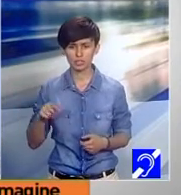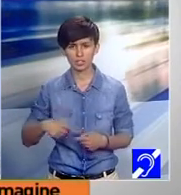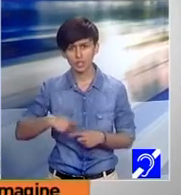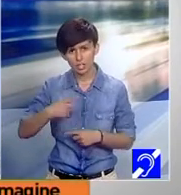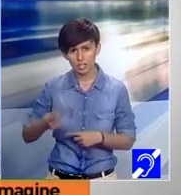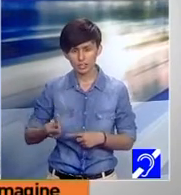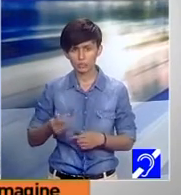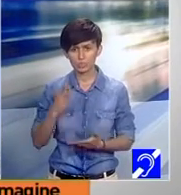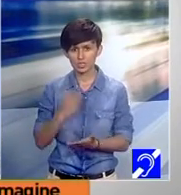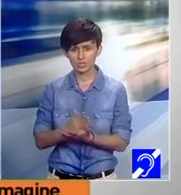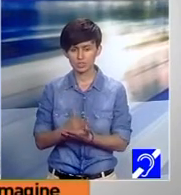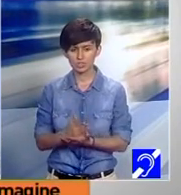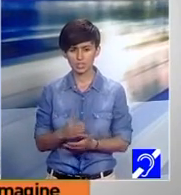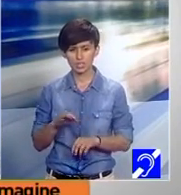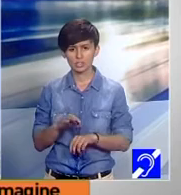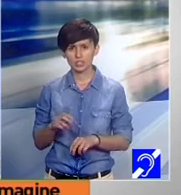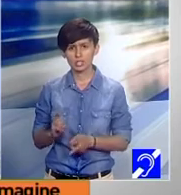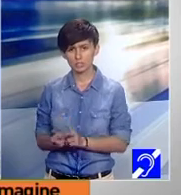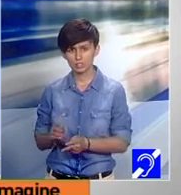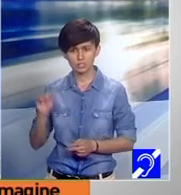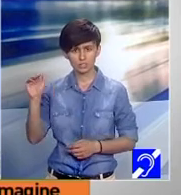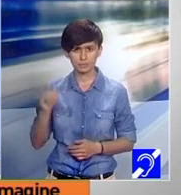instituirii foarte rapide a acestui tratament?